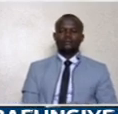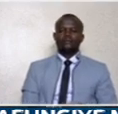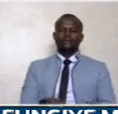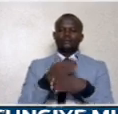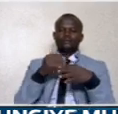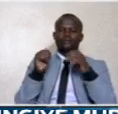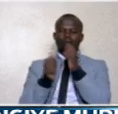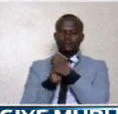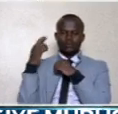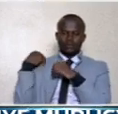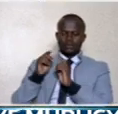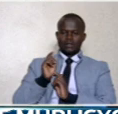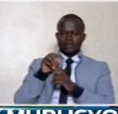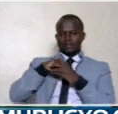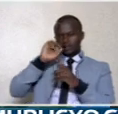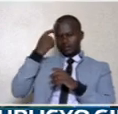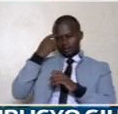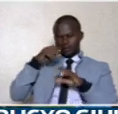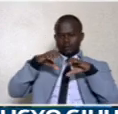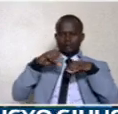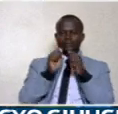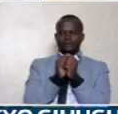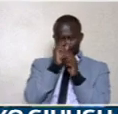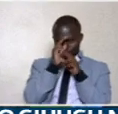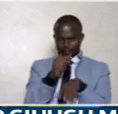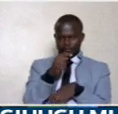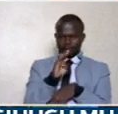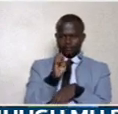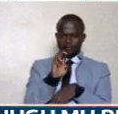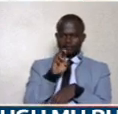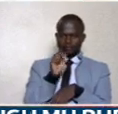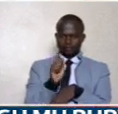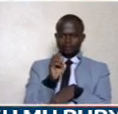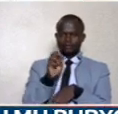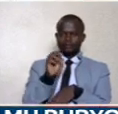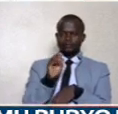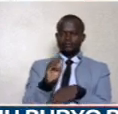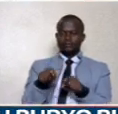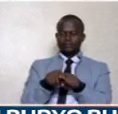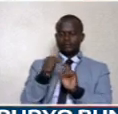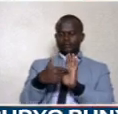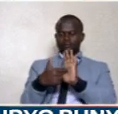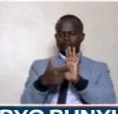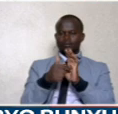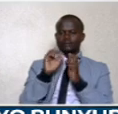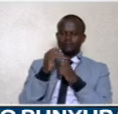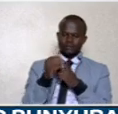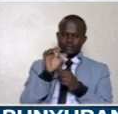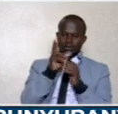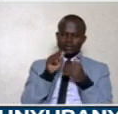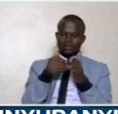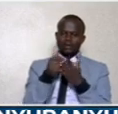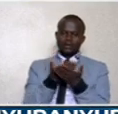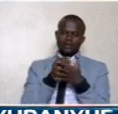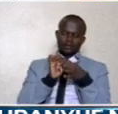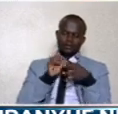Minisitiri w'Intebe wungirije ushinzwe umutekano muri Repubulika ya Demokarasi ya Congo Honorable Gilbert Kankonde Malamba nawe yagaragaje ko umuco w'Abanyafurika ubasaba